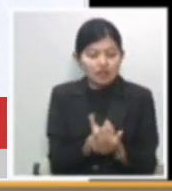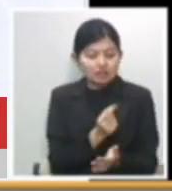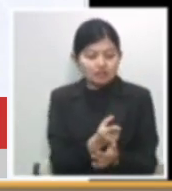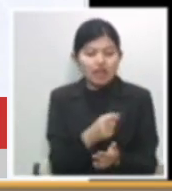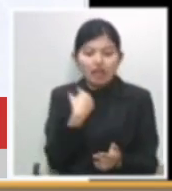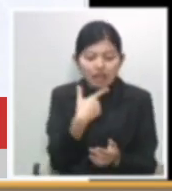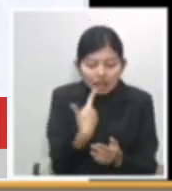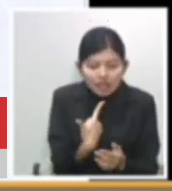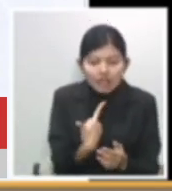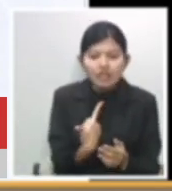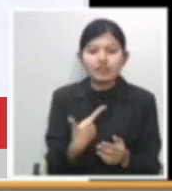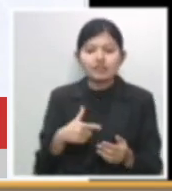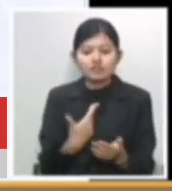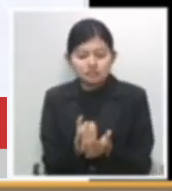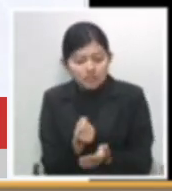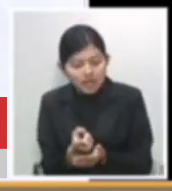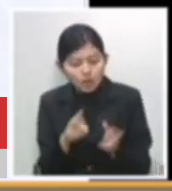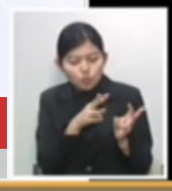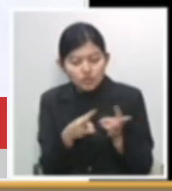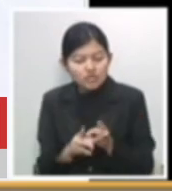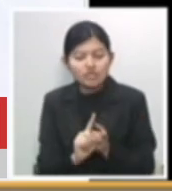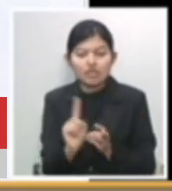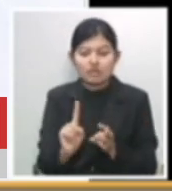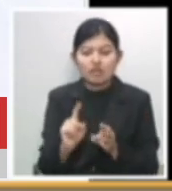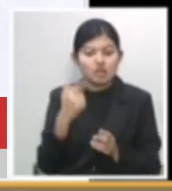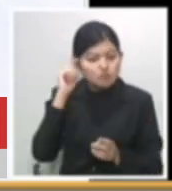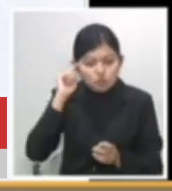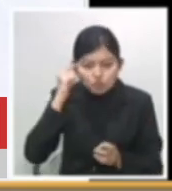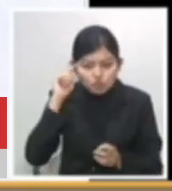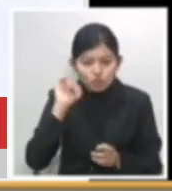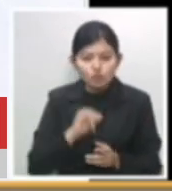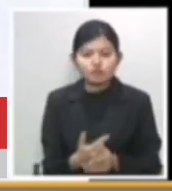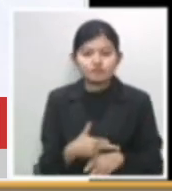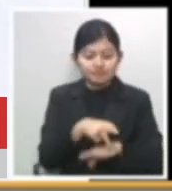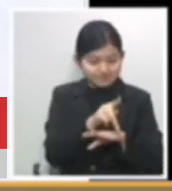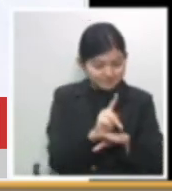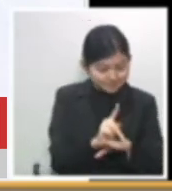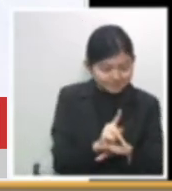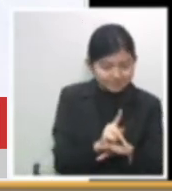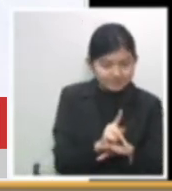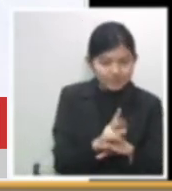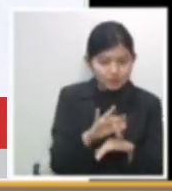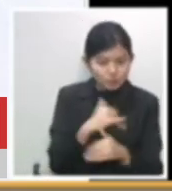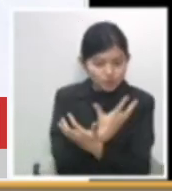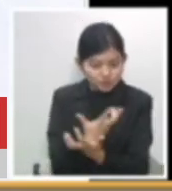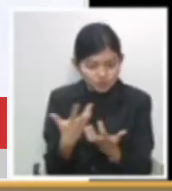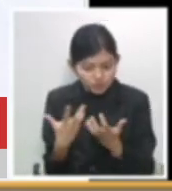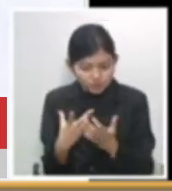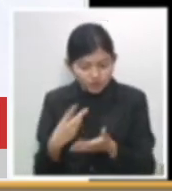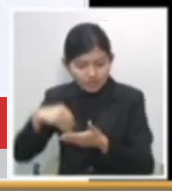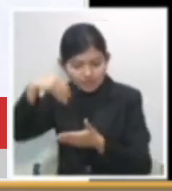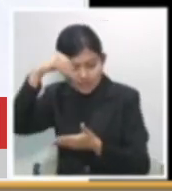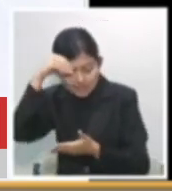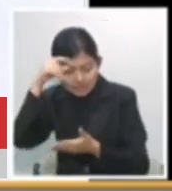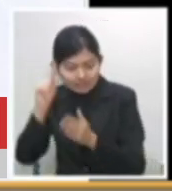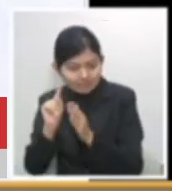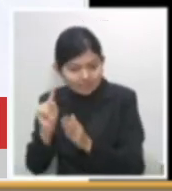างยังไงนะครับท่านประธานครับวัสดุการศึกษา